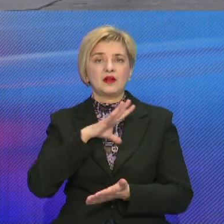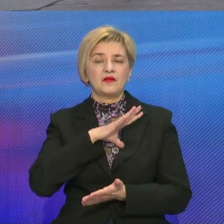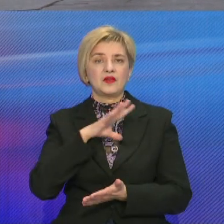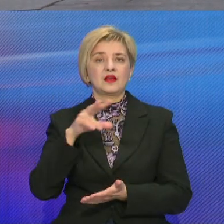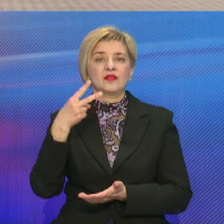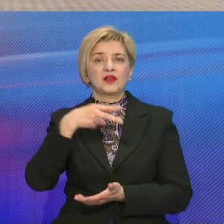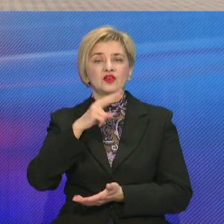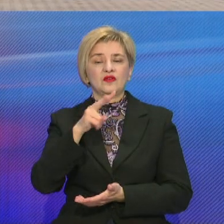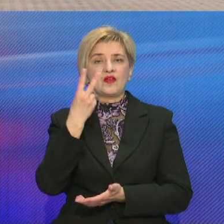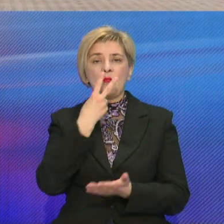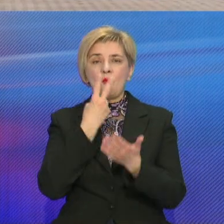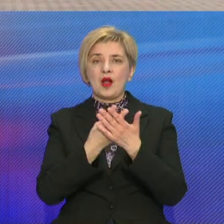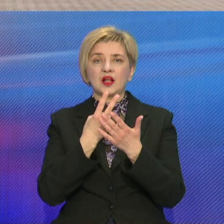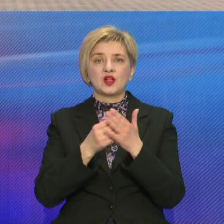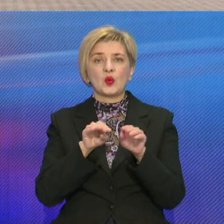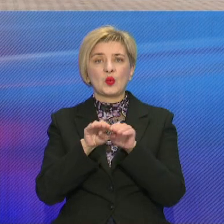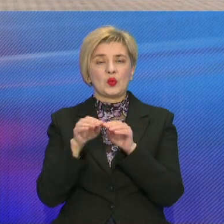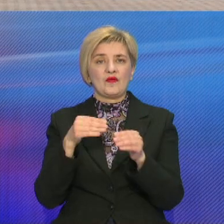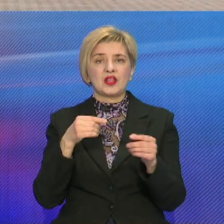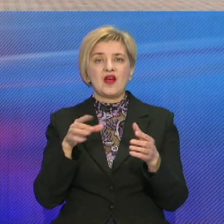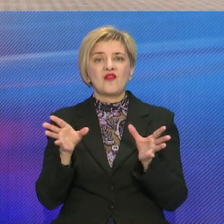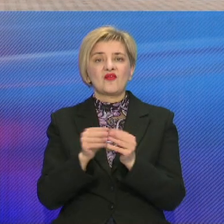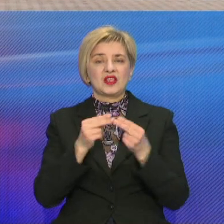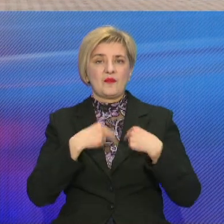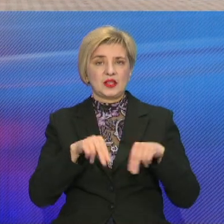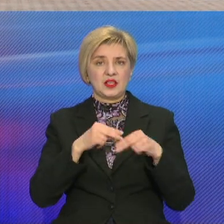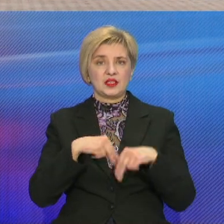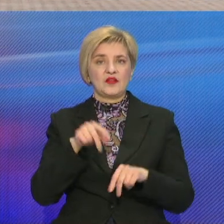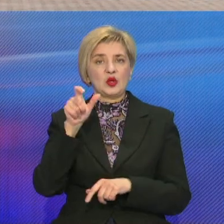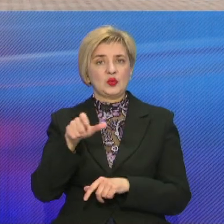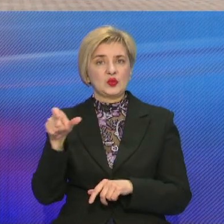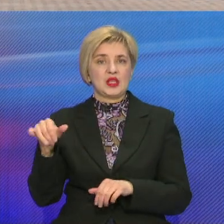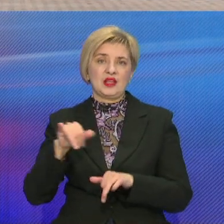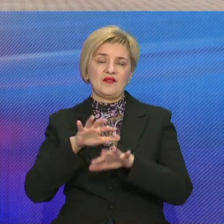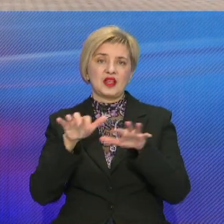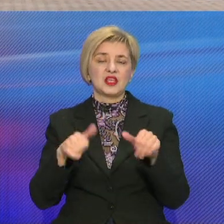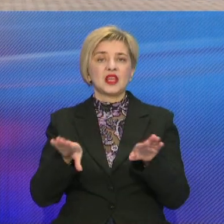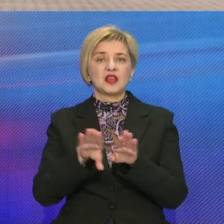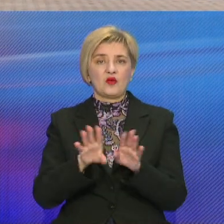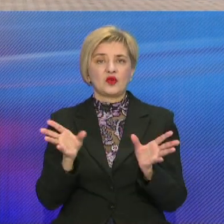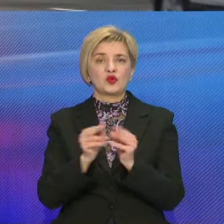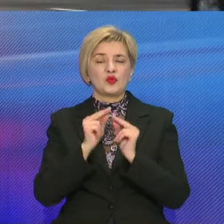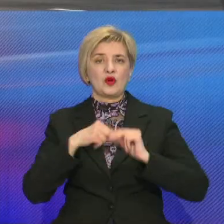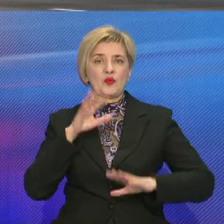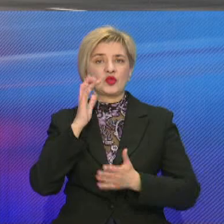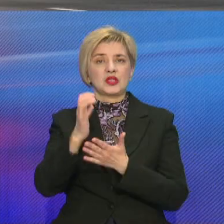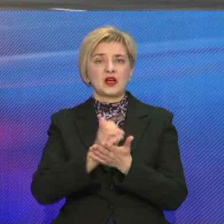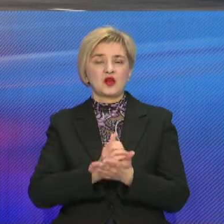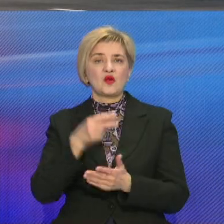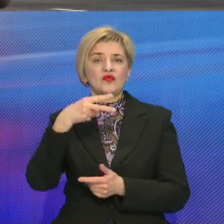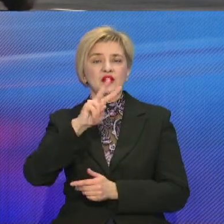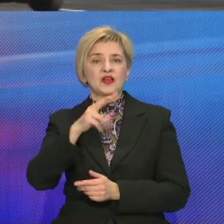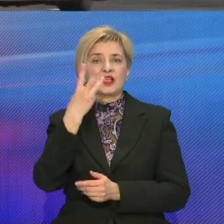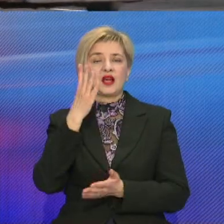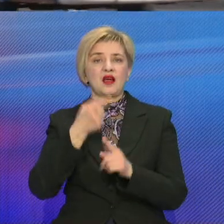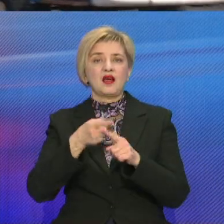узровень взаємодіяння жихаров регіона і улади. Такі тон супрацовництва буде заховане і у 2023-м. Гэта стане